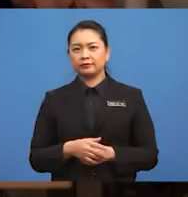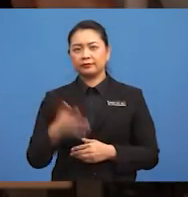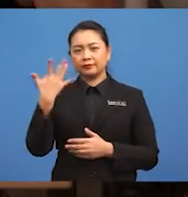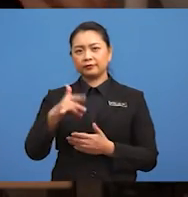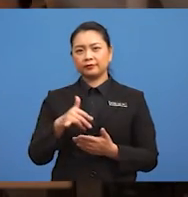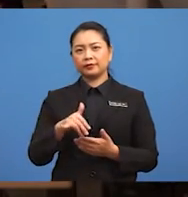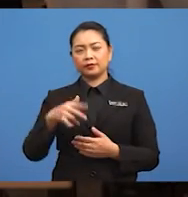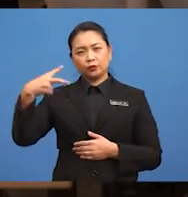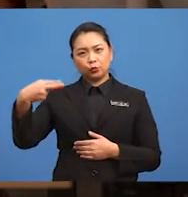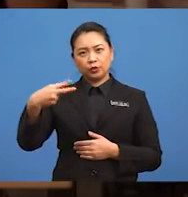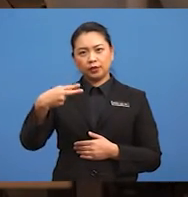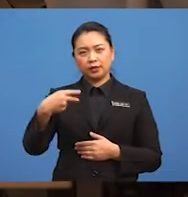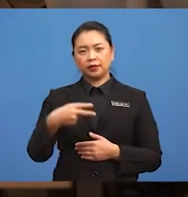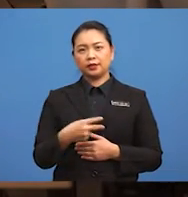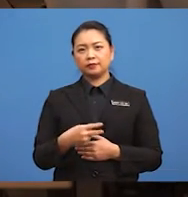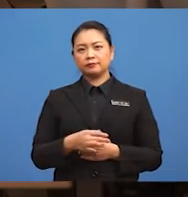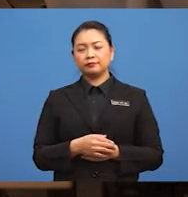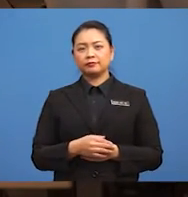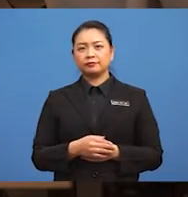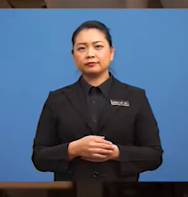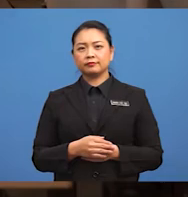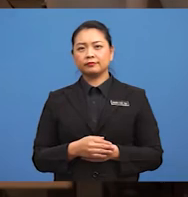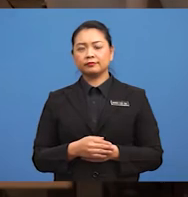mm. Selepas trim, kita akan slip basi